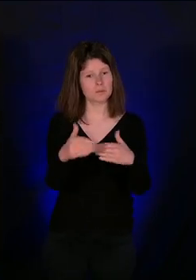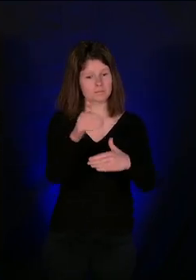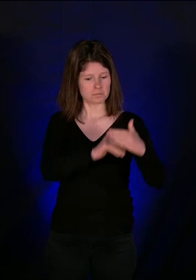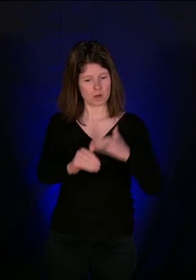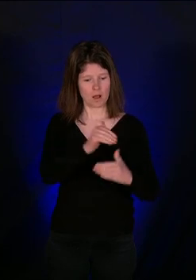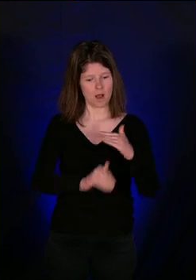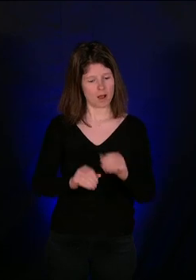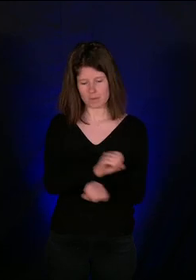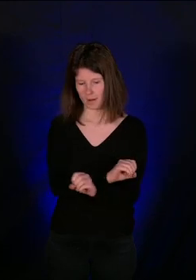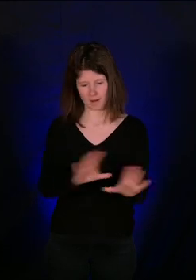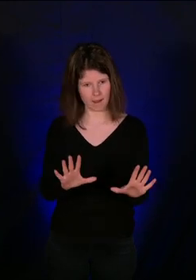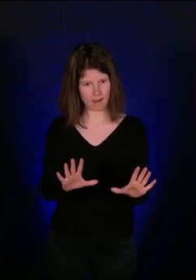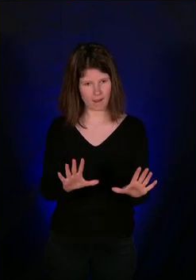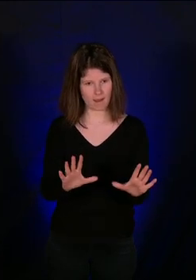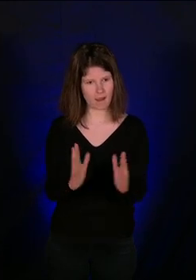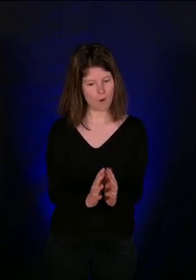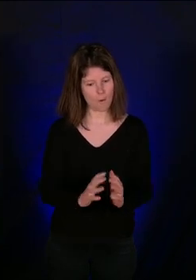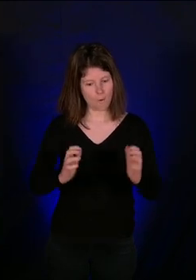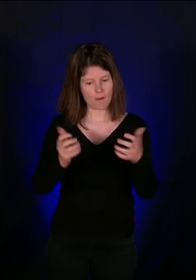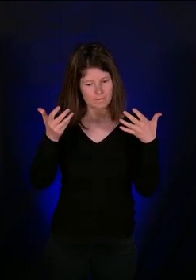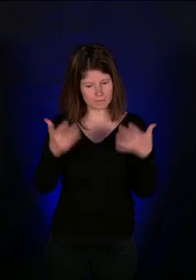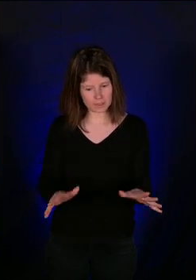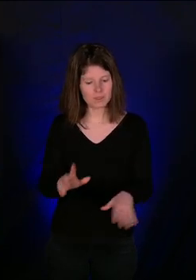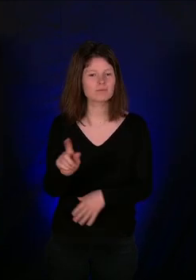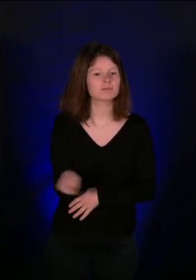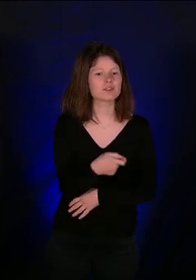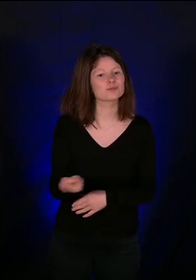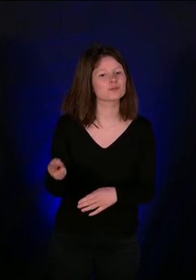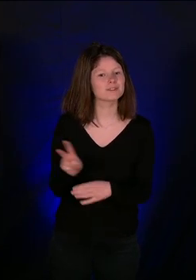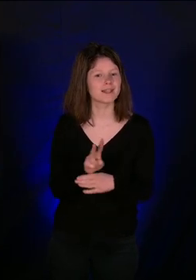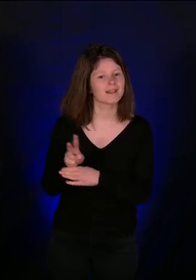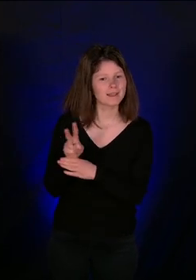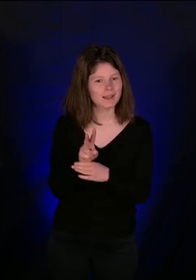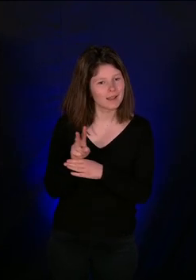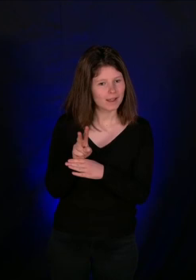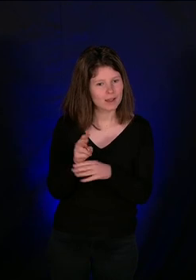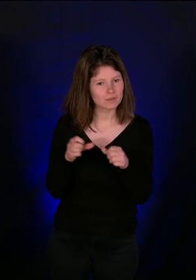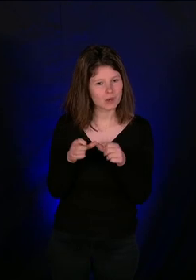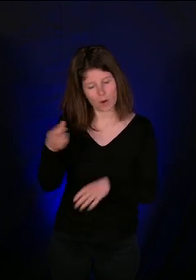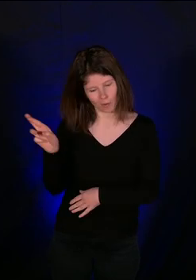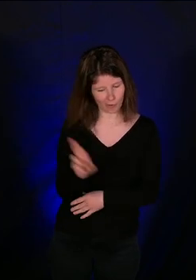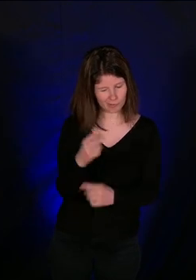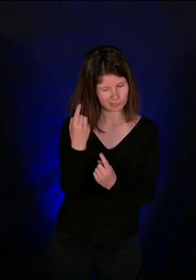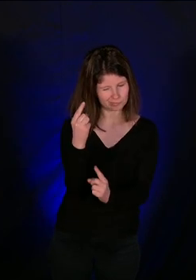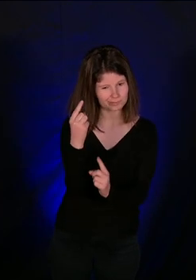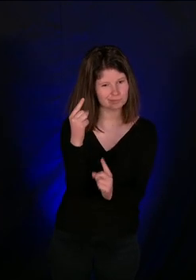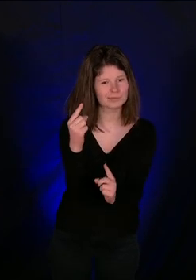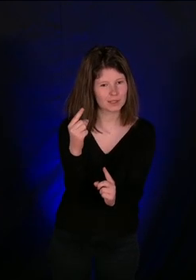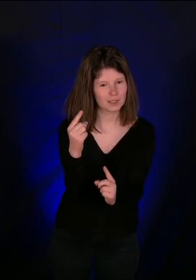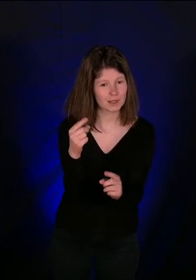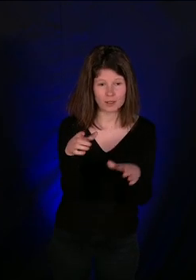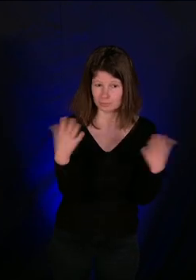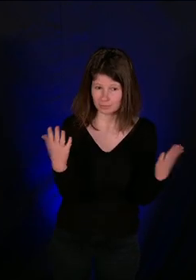Dès la sortie du congrès, évidemment, tous les délégués reprendront la lutte. C'est pas comme si on l'avait arrêté, on avait continué pendant le congrès. Puis on a des camarades qui